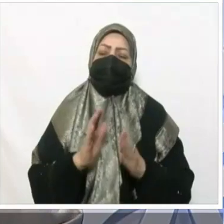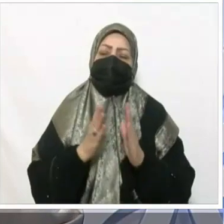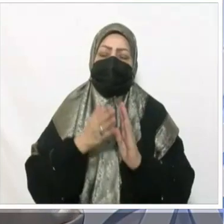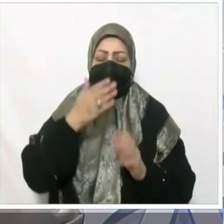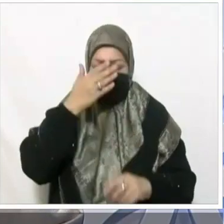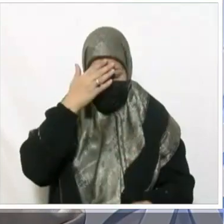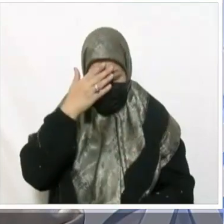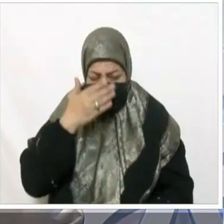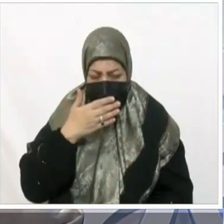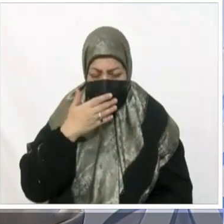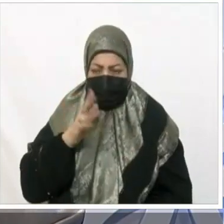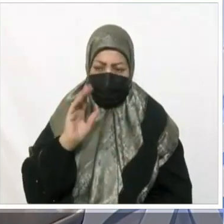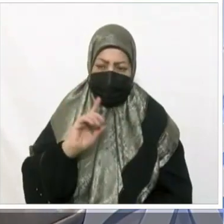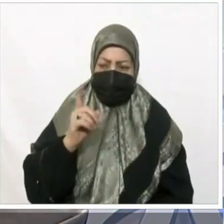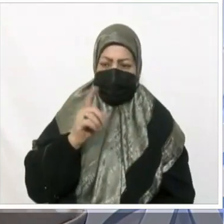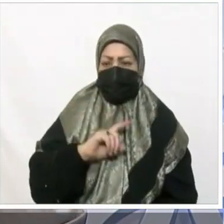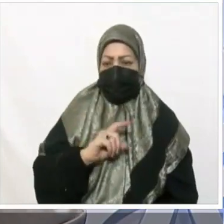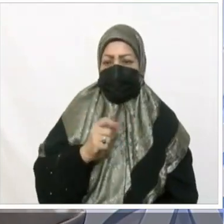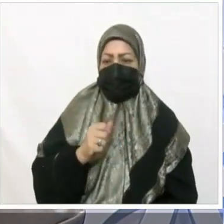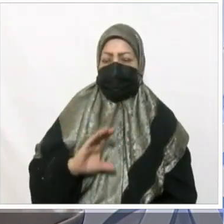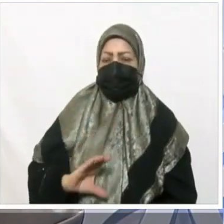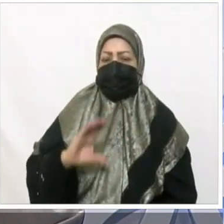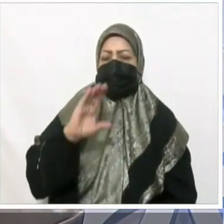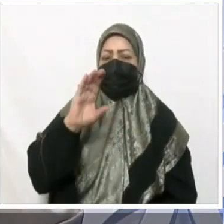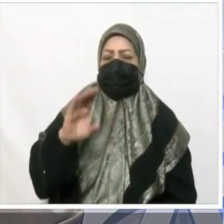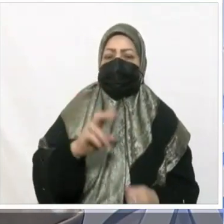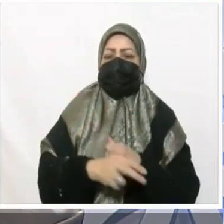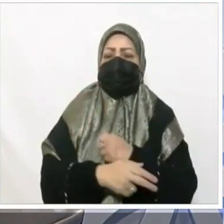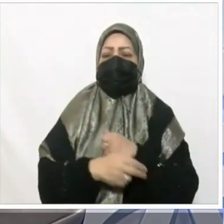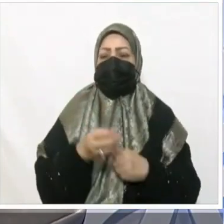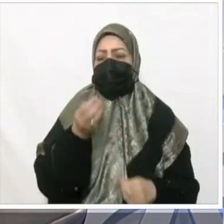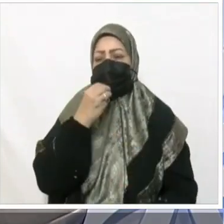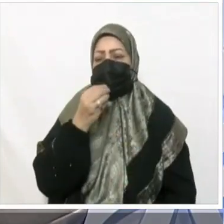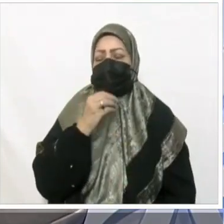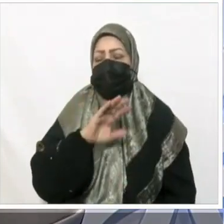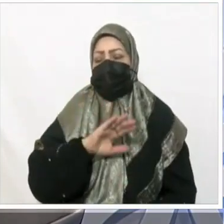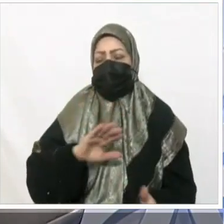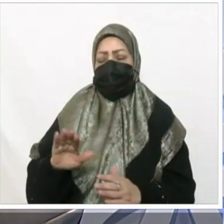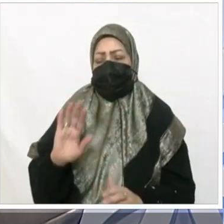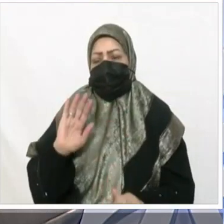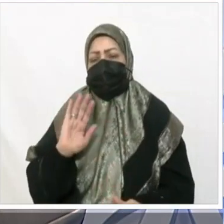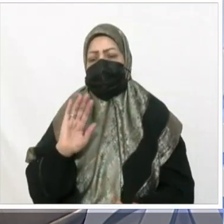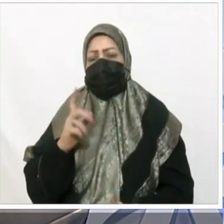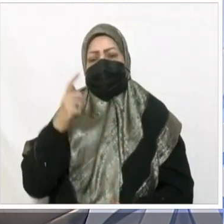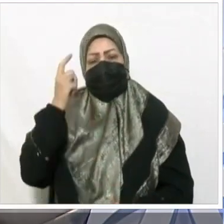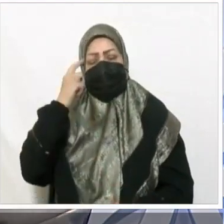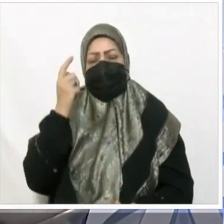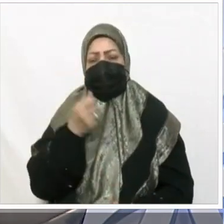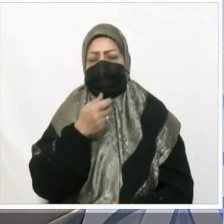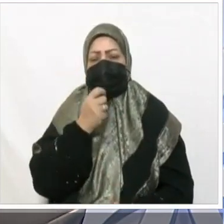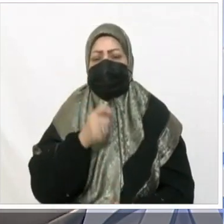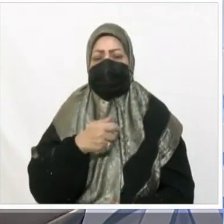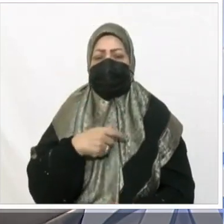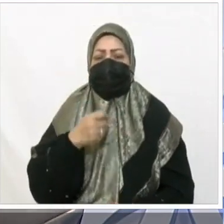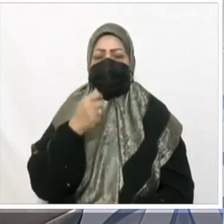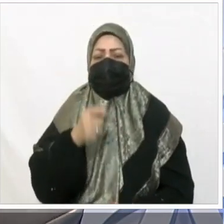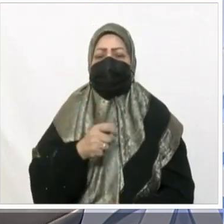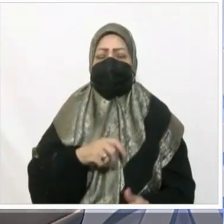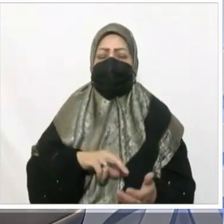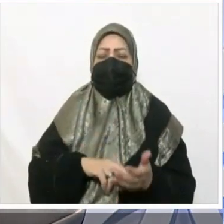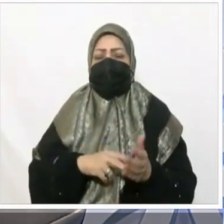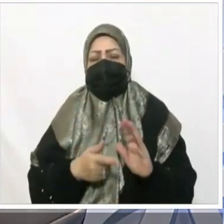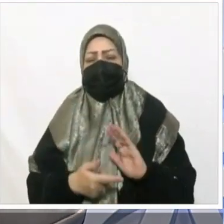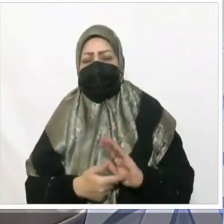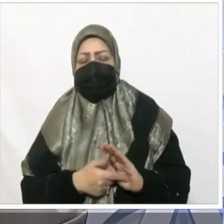الفطر إلا من الطعام، ومن رأى أن زكاة الفطر معللة بعلة إغناء